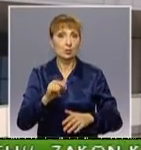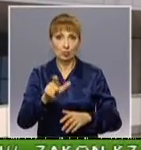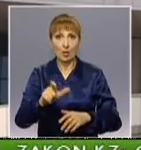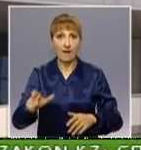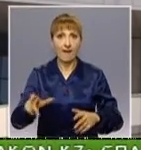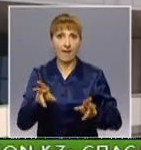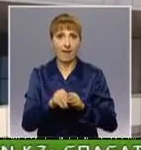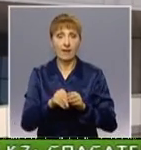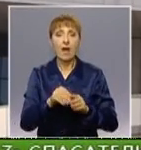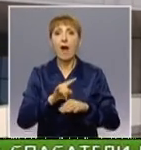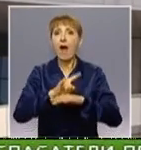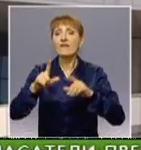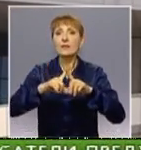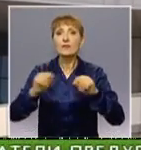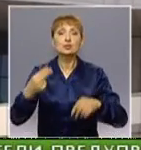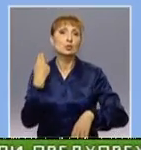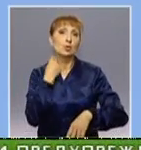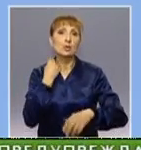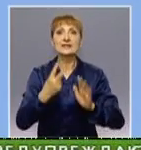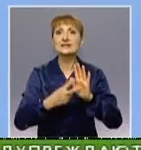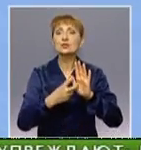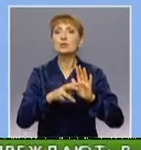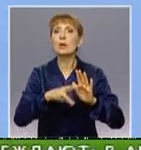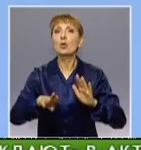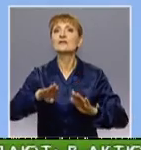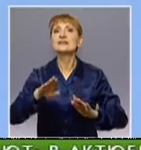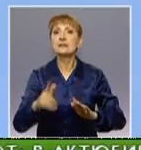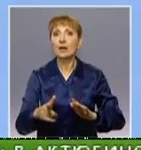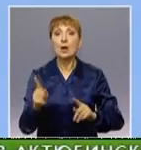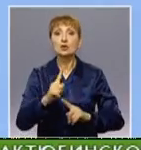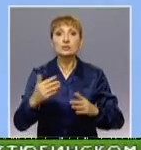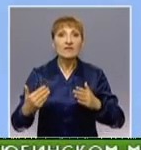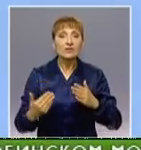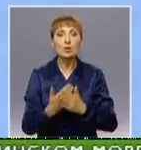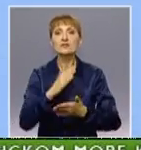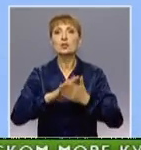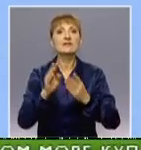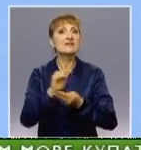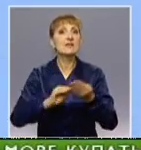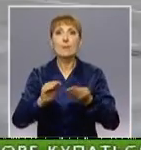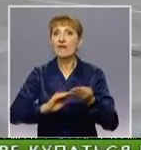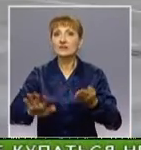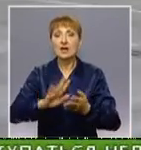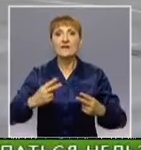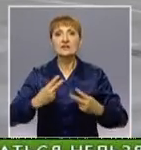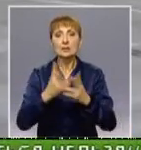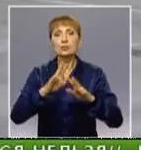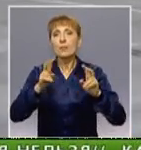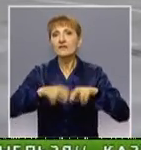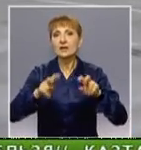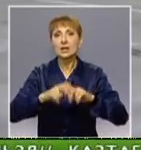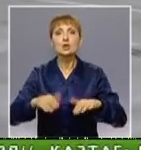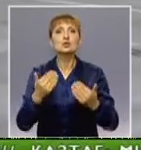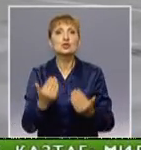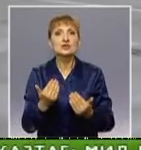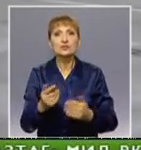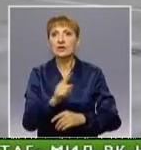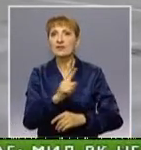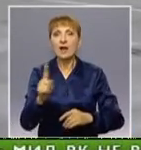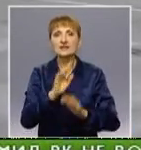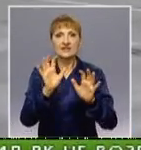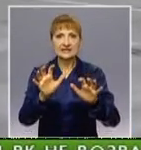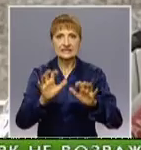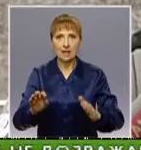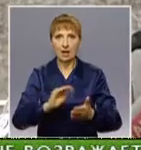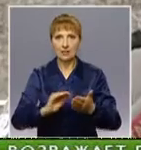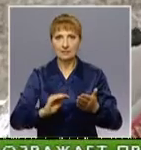коллег. Авиаперевозчикам она задолжала 700 миллионов тенге. Чтобы вновь ситуация не повторилась, в Астане будут пересматривать существующее транспортное